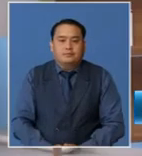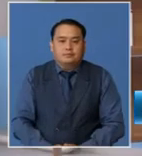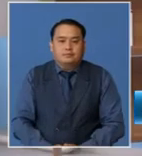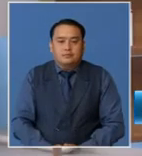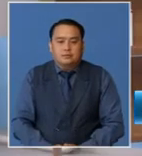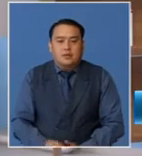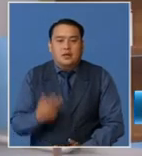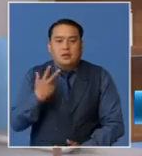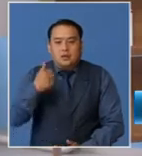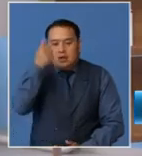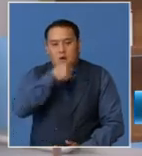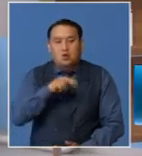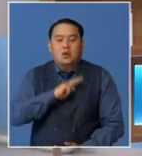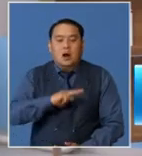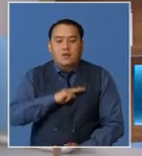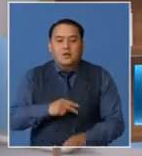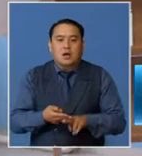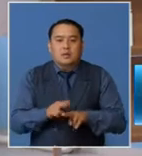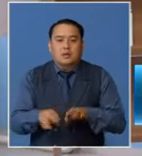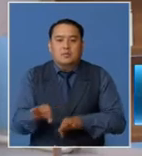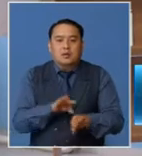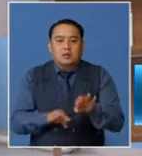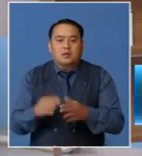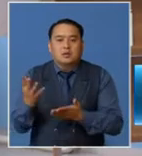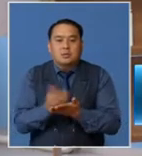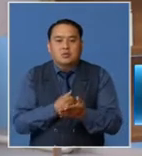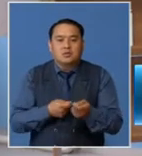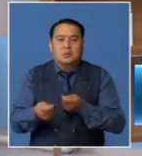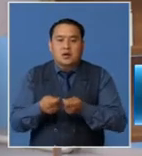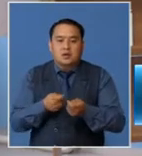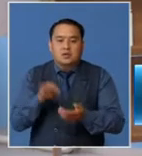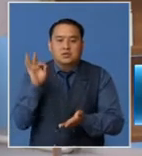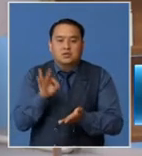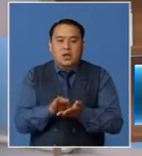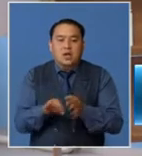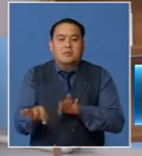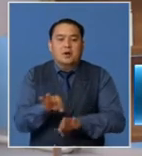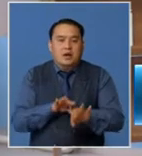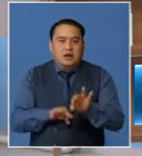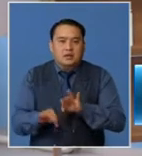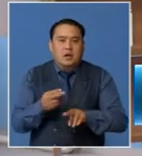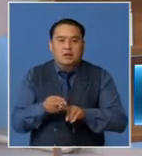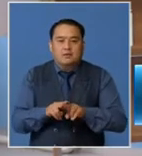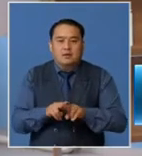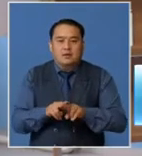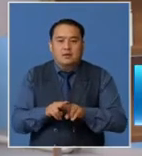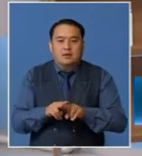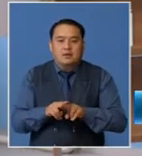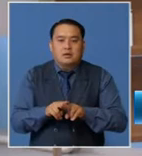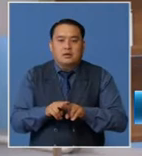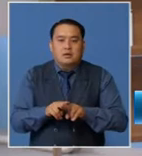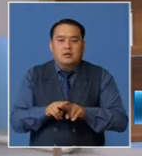Вот уже 3-й год работает этот проект «Табысты-Башы». Цель этого проекта в